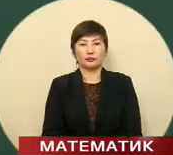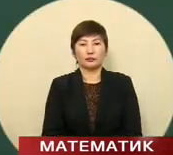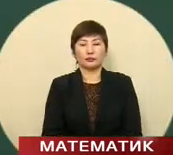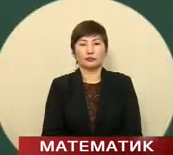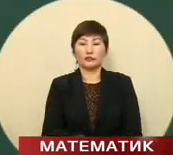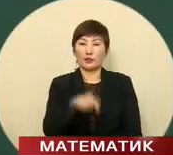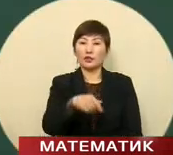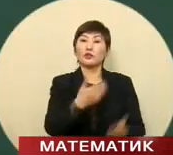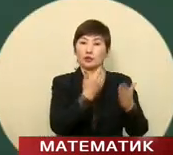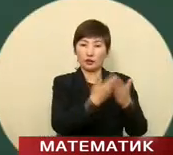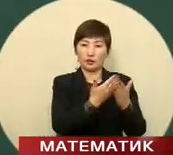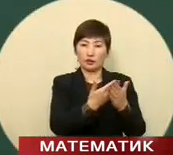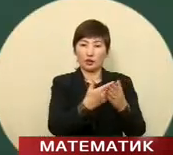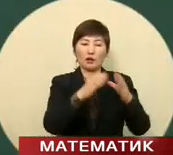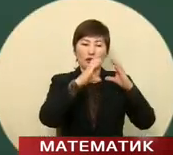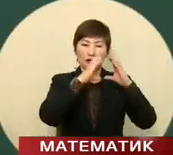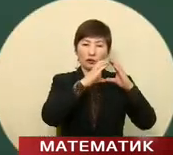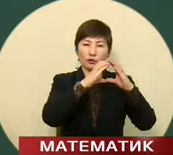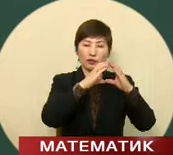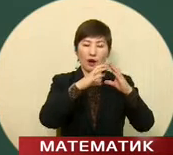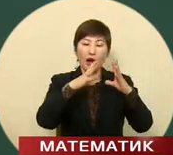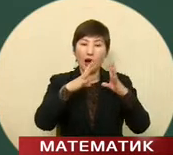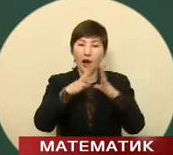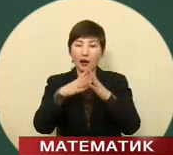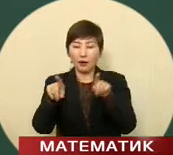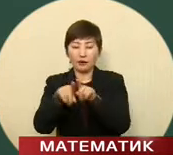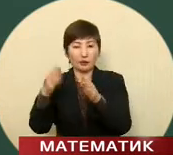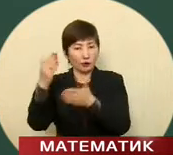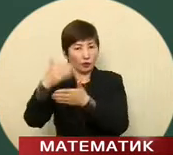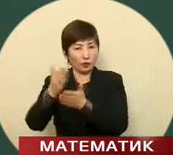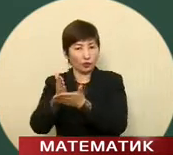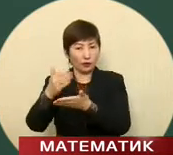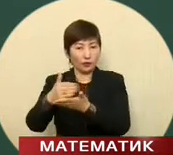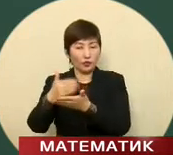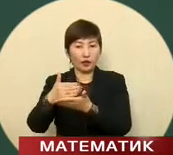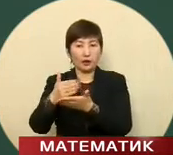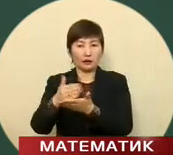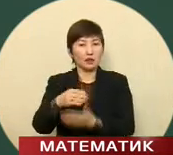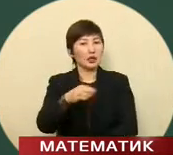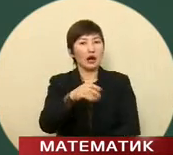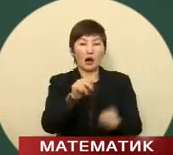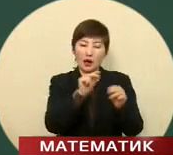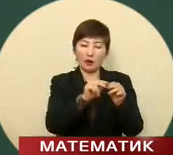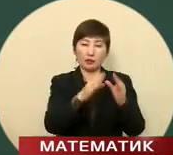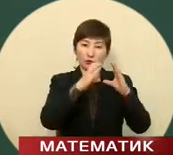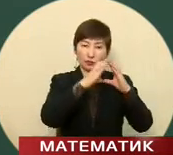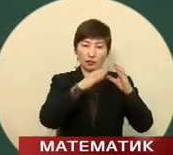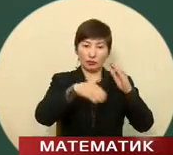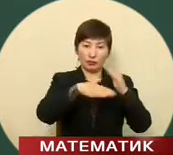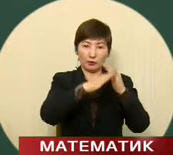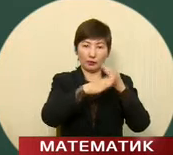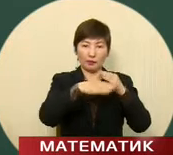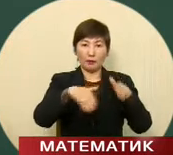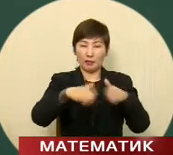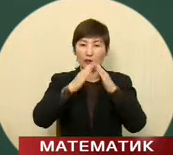За энэ жишээгээрээ бид нар дугуйг 10 тэнцүү хэсэгт хуваах загварыг ашиглан хэлбэр дугуй диаграммыг хэрхэн яаж